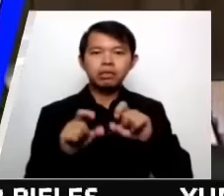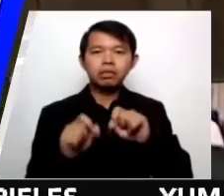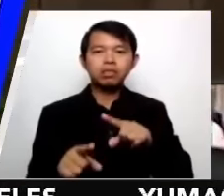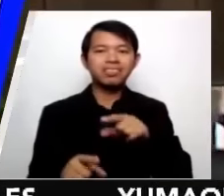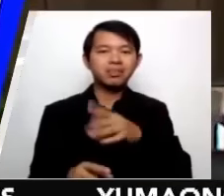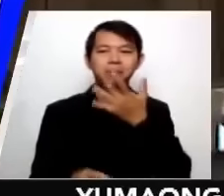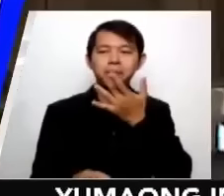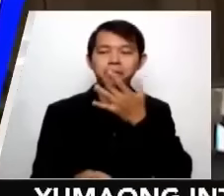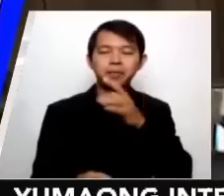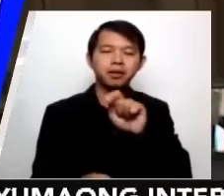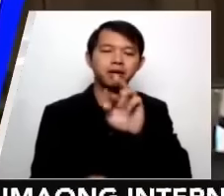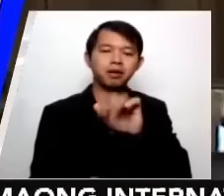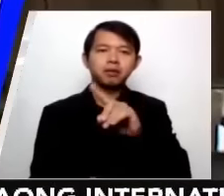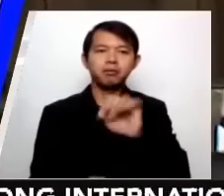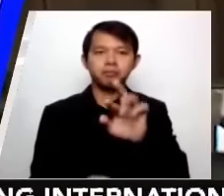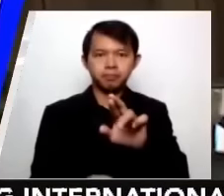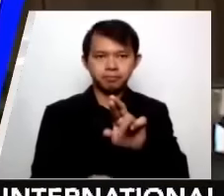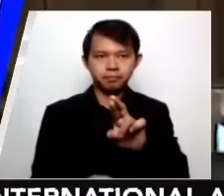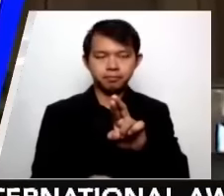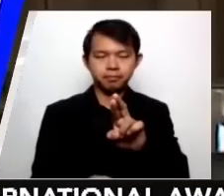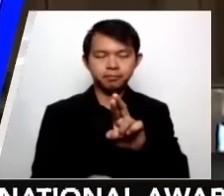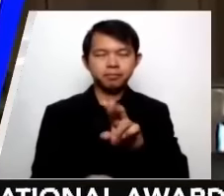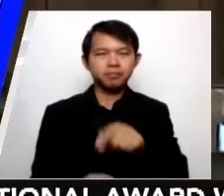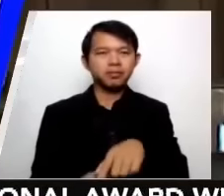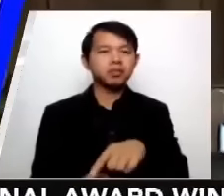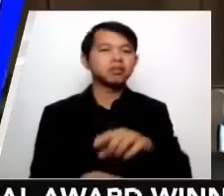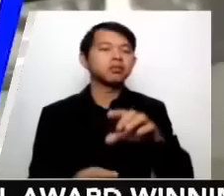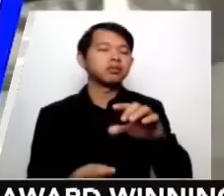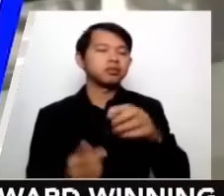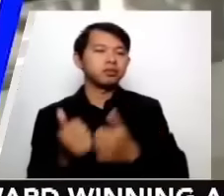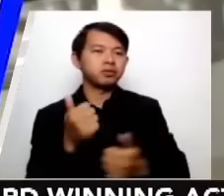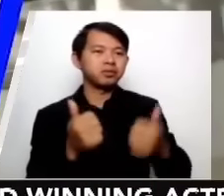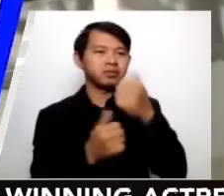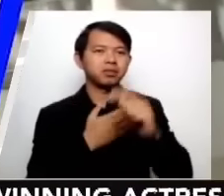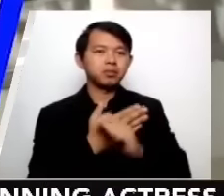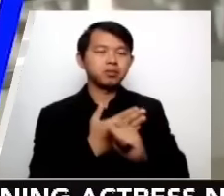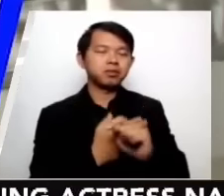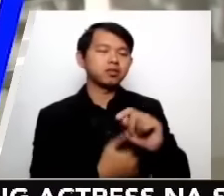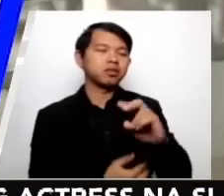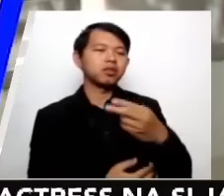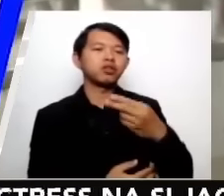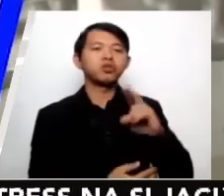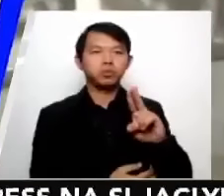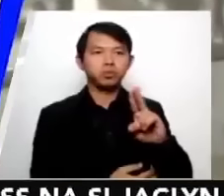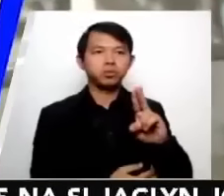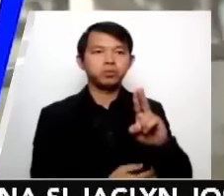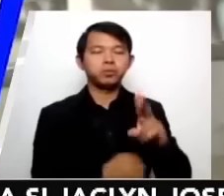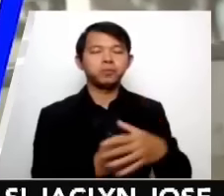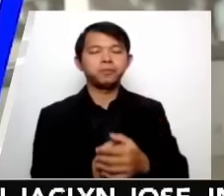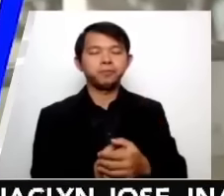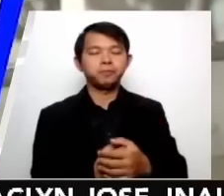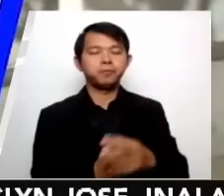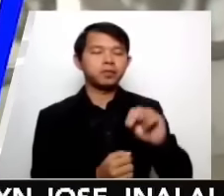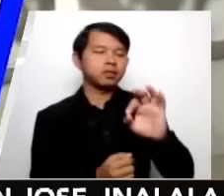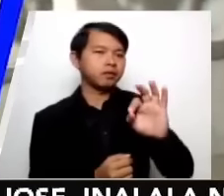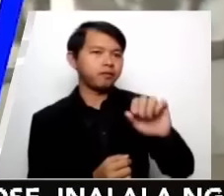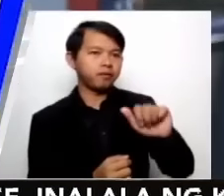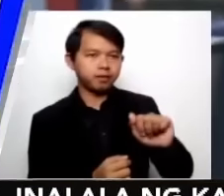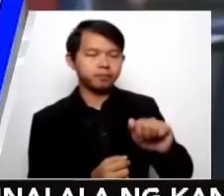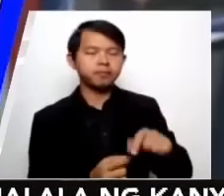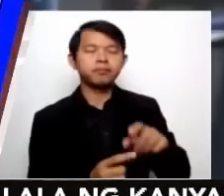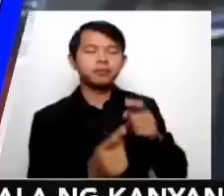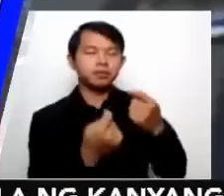Si Agriculture Secretary Chu Laurel muna ang tatayong pinuno ng NFA. Sinisikap ang makuha ng GMA Integrated News ang panig ng mga